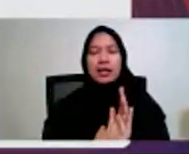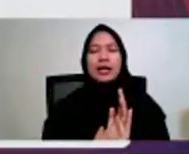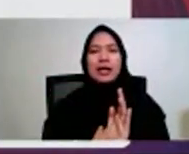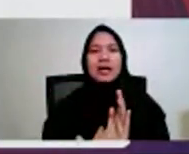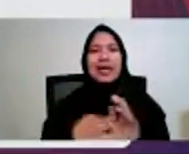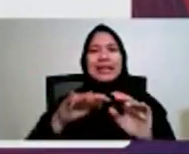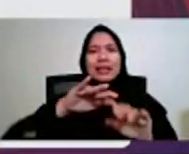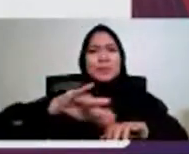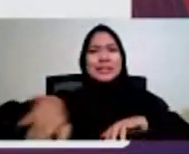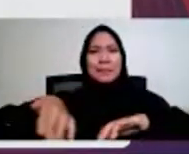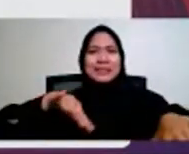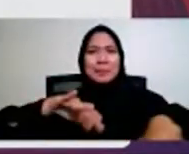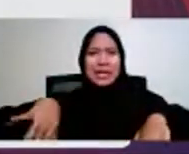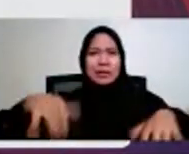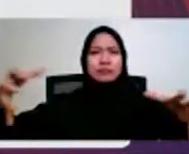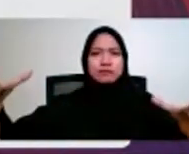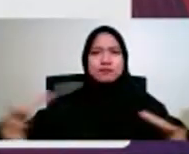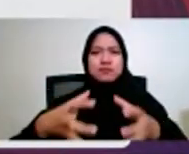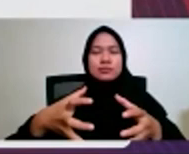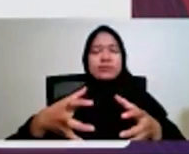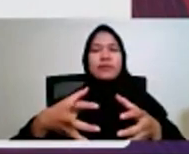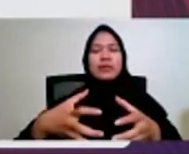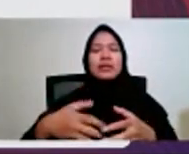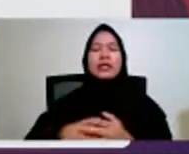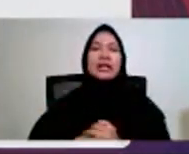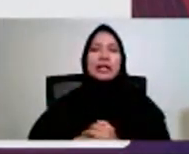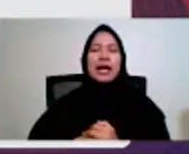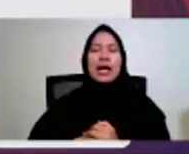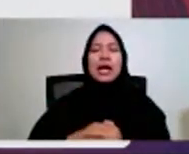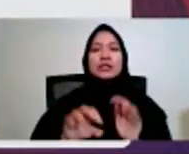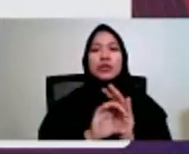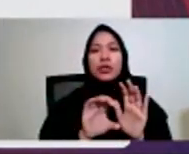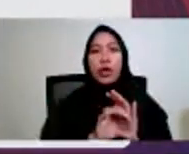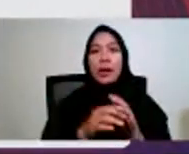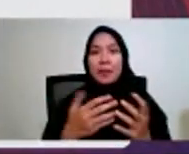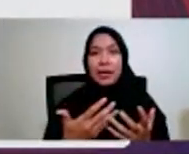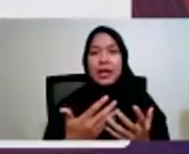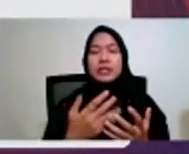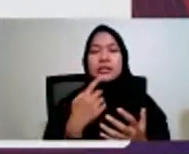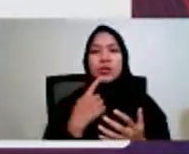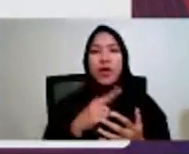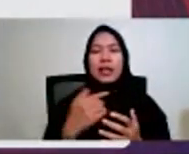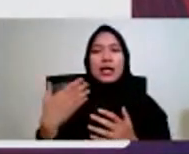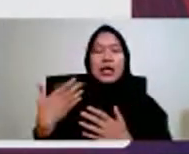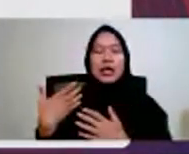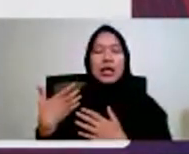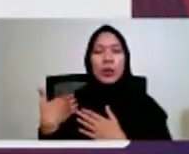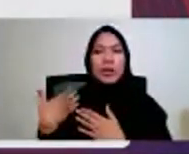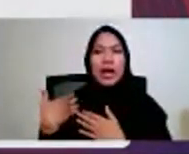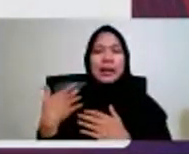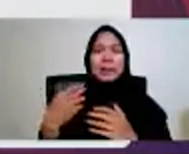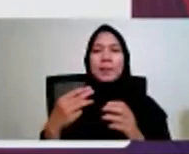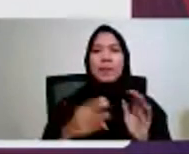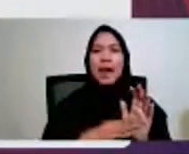terpisah dimana-mana ini seperti itu Iya Misalnya mengenai kewenangan makruh dieselnya Bangun Desa